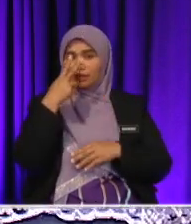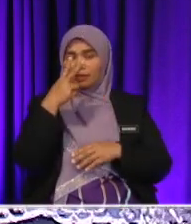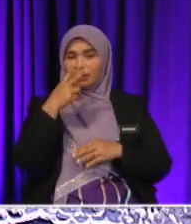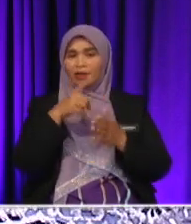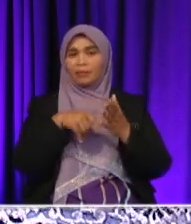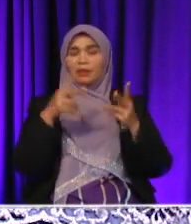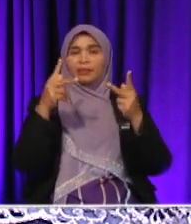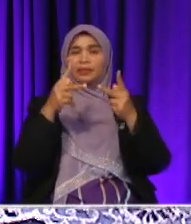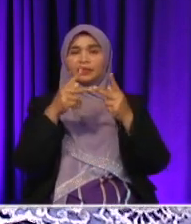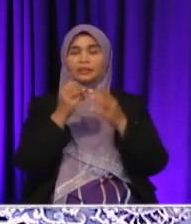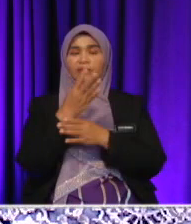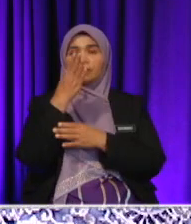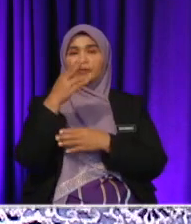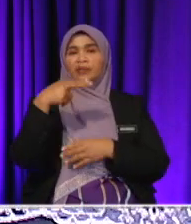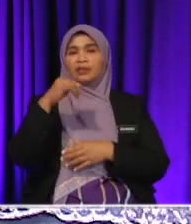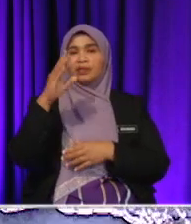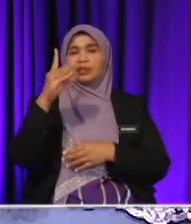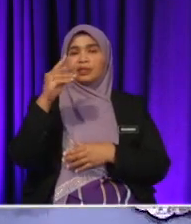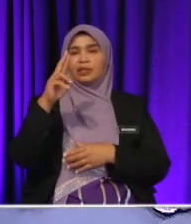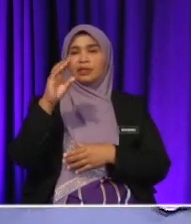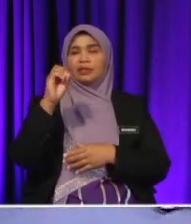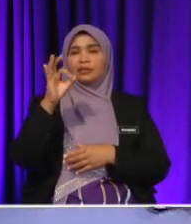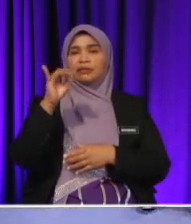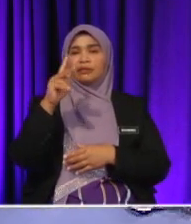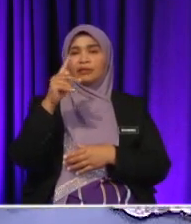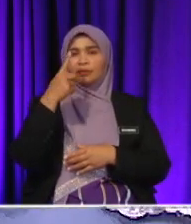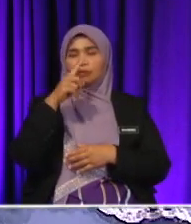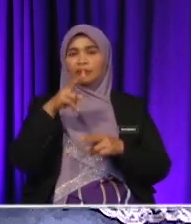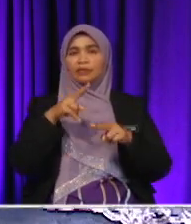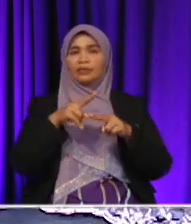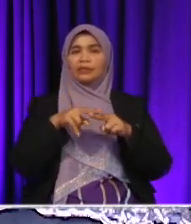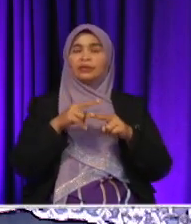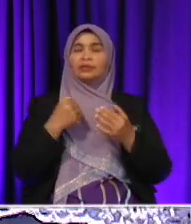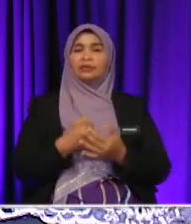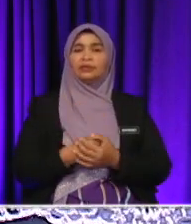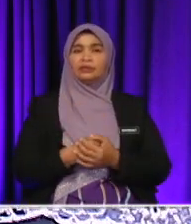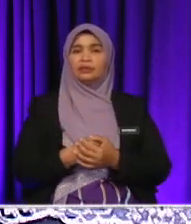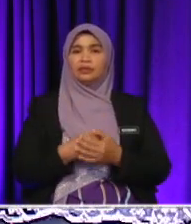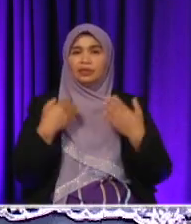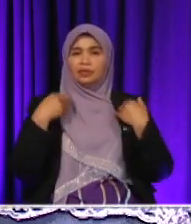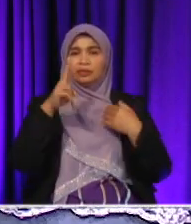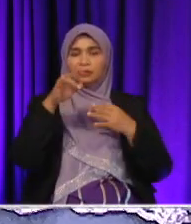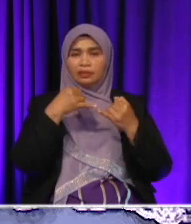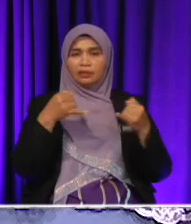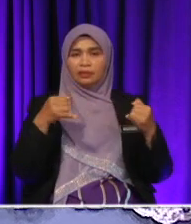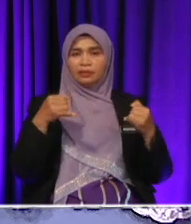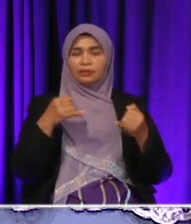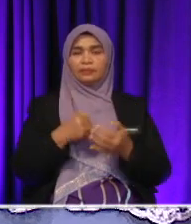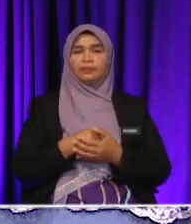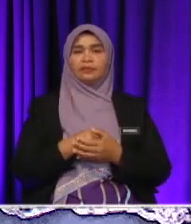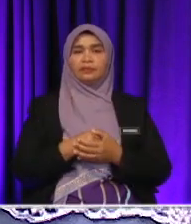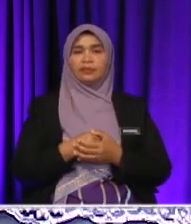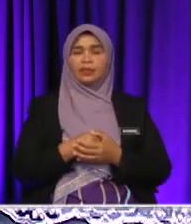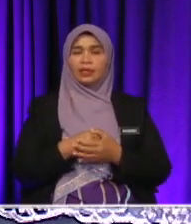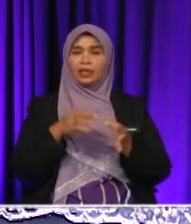penyesuaian tumbuhan hidrofit untuk duduk di habitatnya jadi ada dua jenis tumbuhan hidrofit Oke